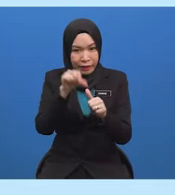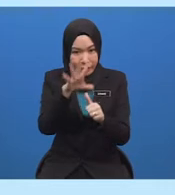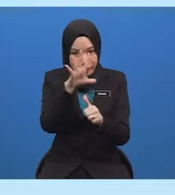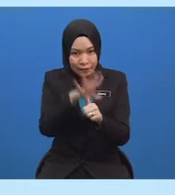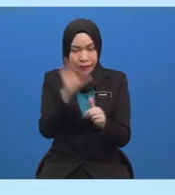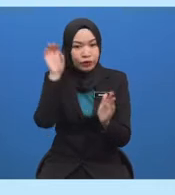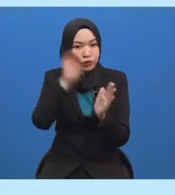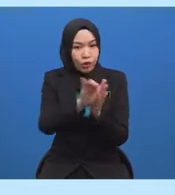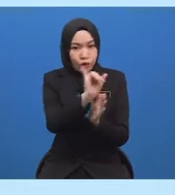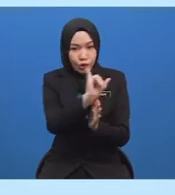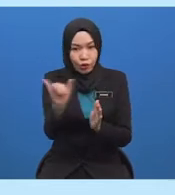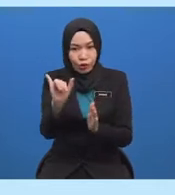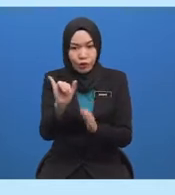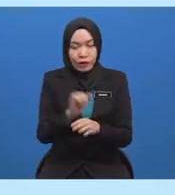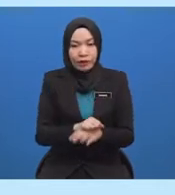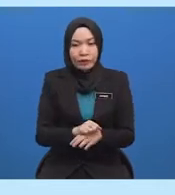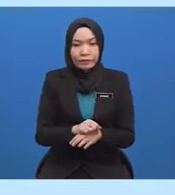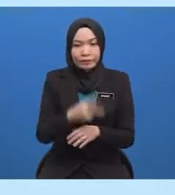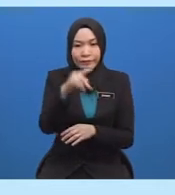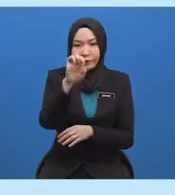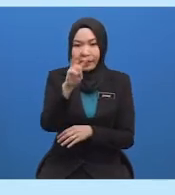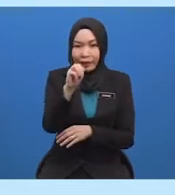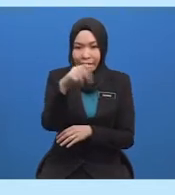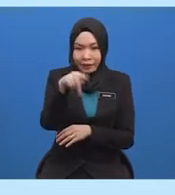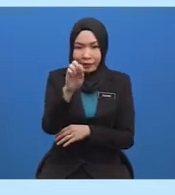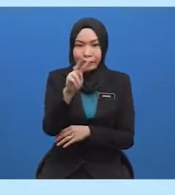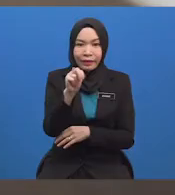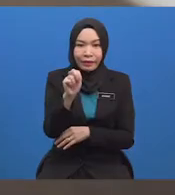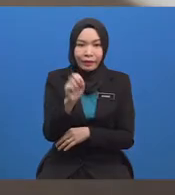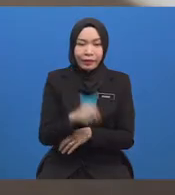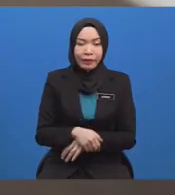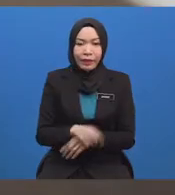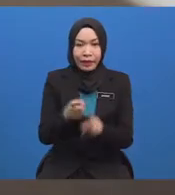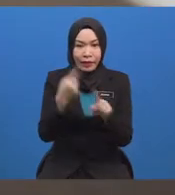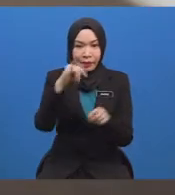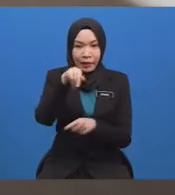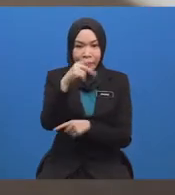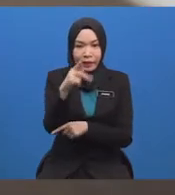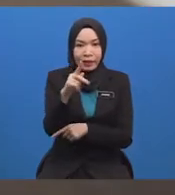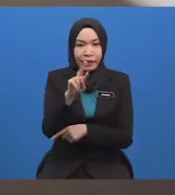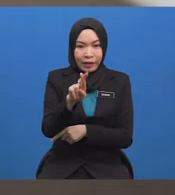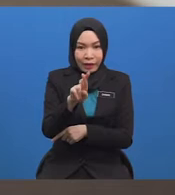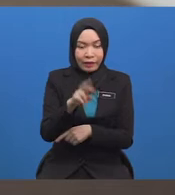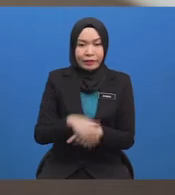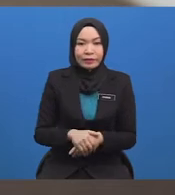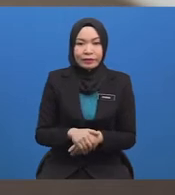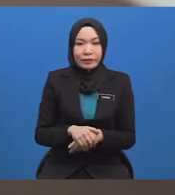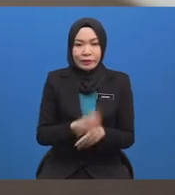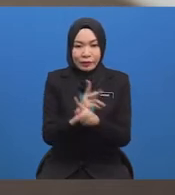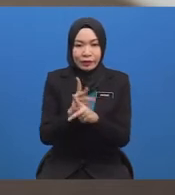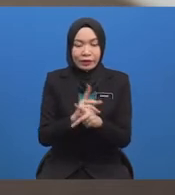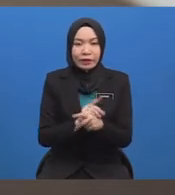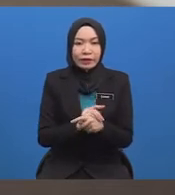campaign penjagaan curut oleh jabatan kerja Raya sekiranya murid-murid mampu menjawab